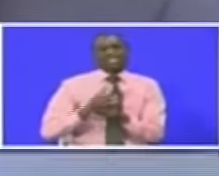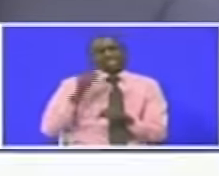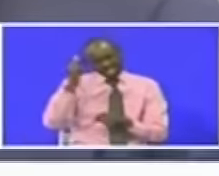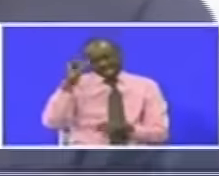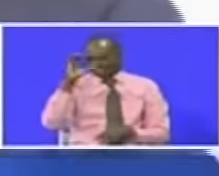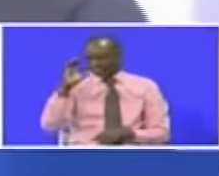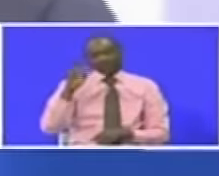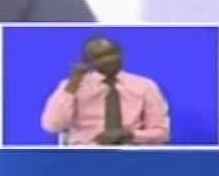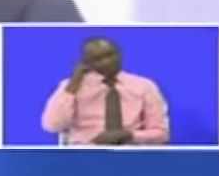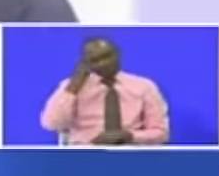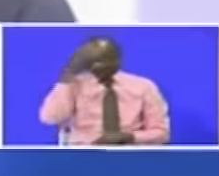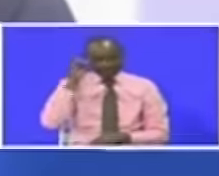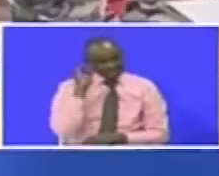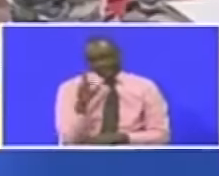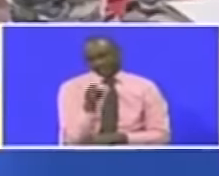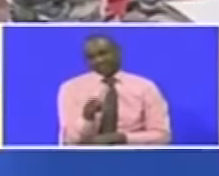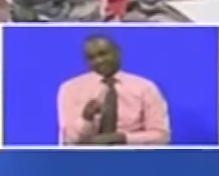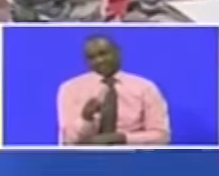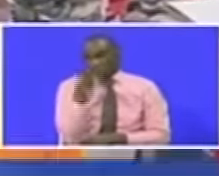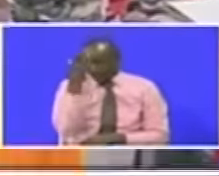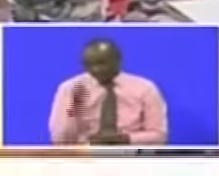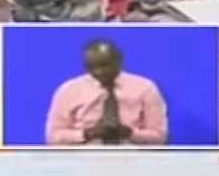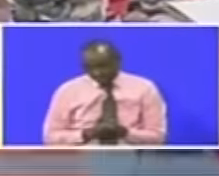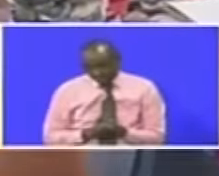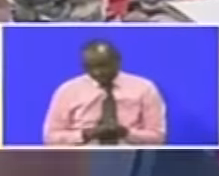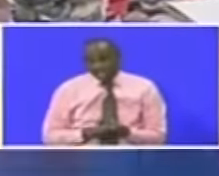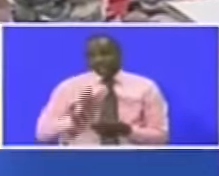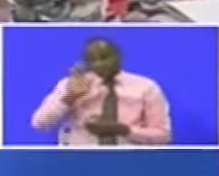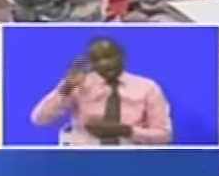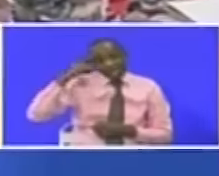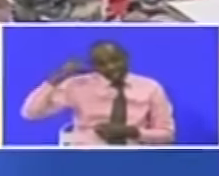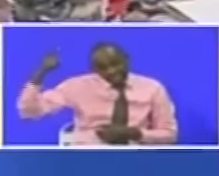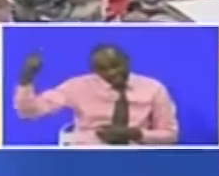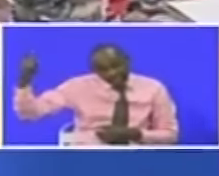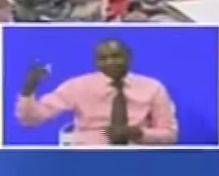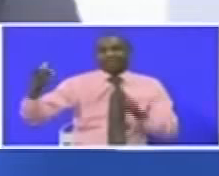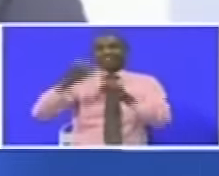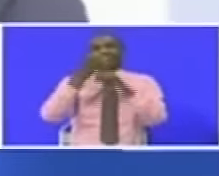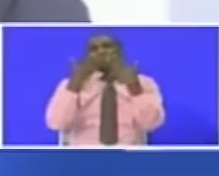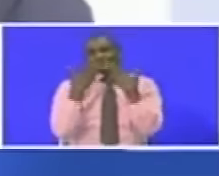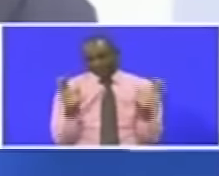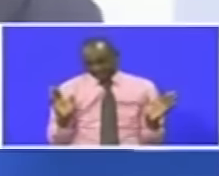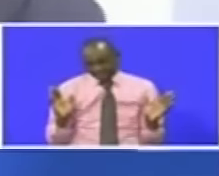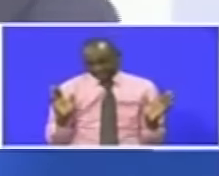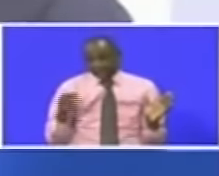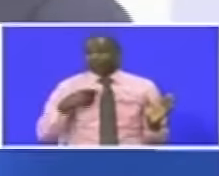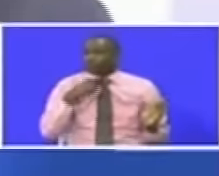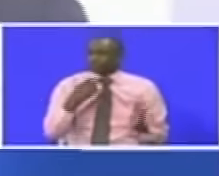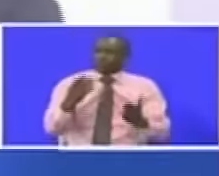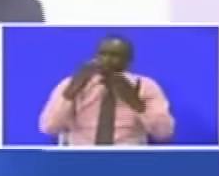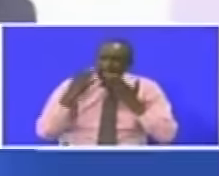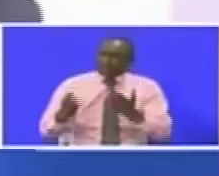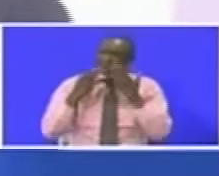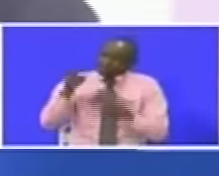AIC. Kwa sababu ndoto yako imetimika. So nataka kushukuru ya